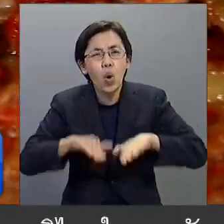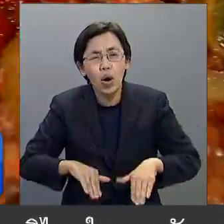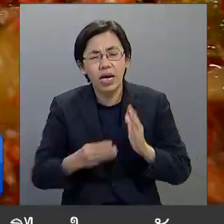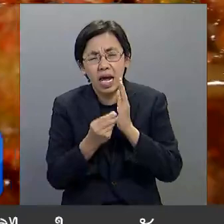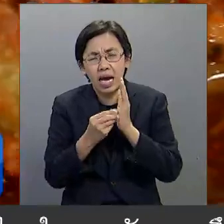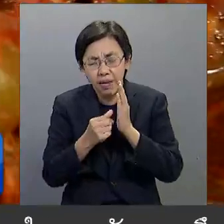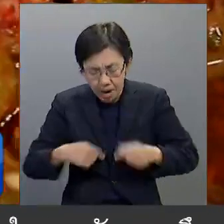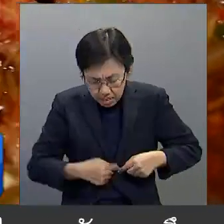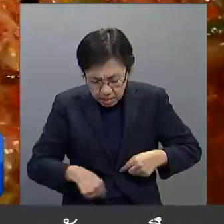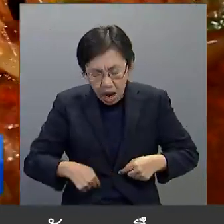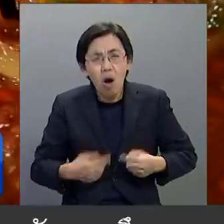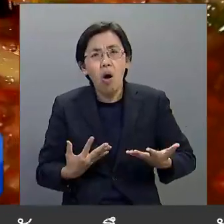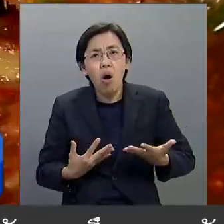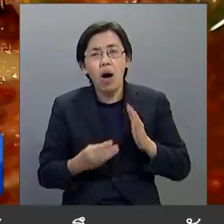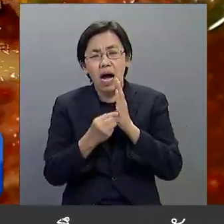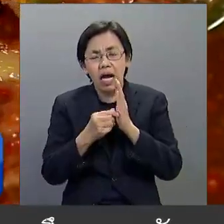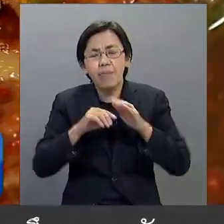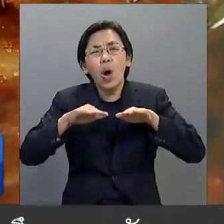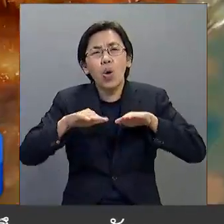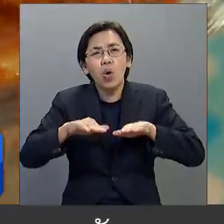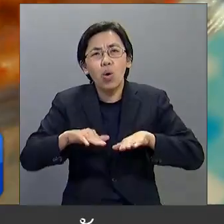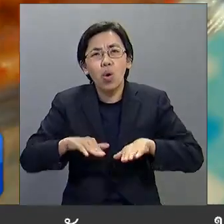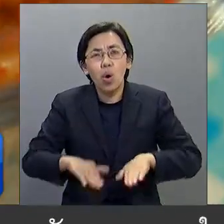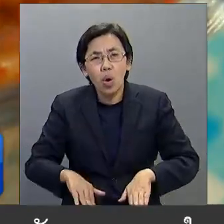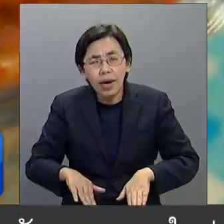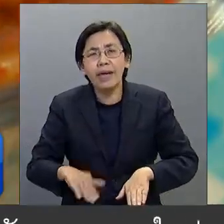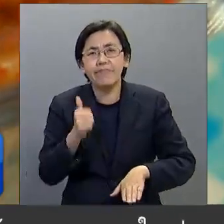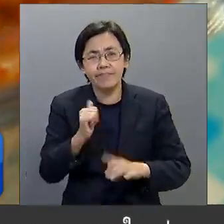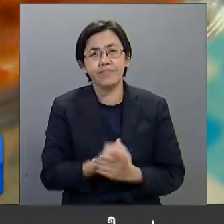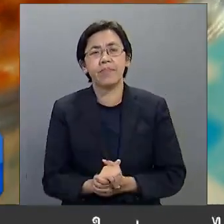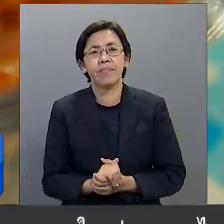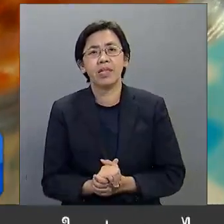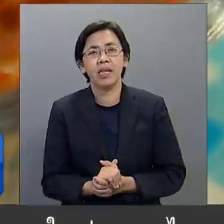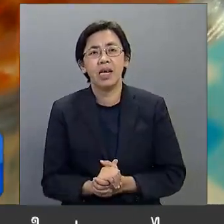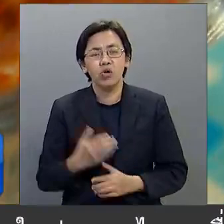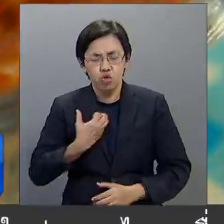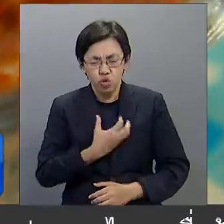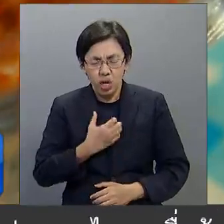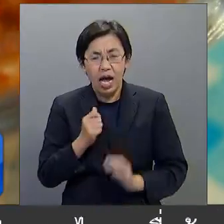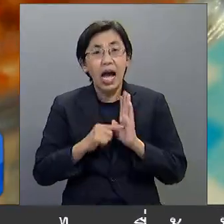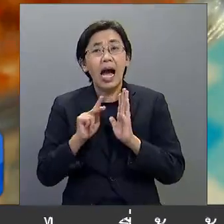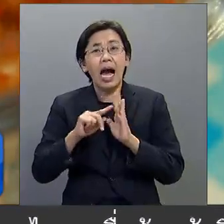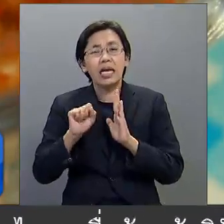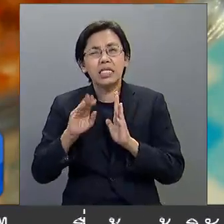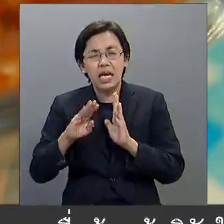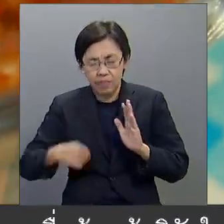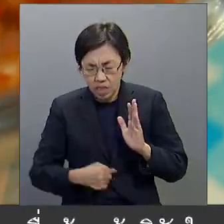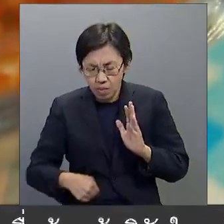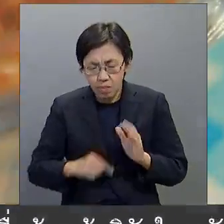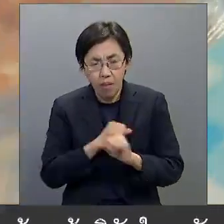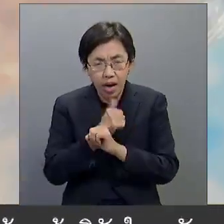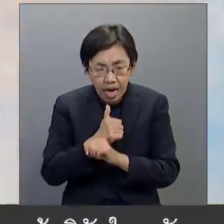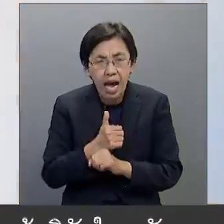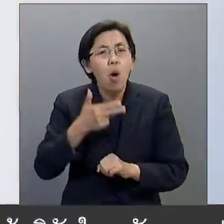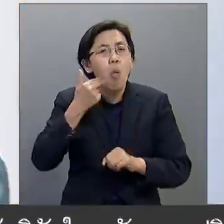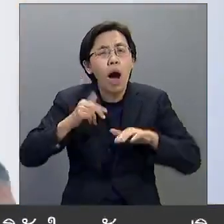ขมันในช่องท้องของเราเนี่ยที่เราเรียกว่าวิสเซอรัลแฟตได้ดีแล้วมันช่วยต้านการอักเสบเรื้อรังในช่องท้องช่วยควบคุมน้ำตาลได้ดี